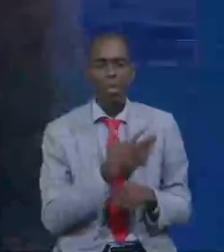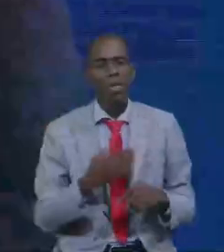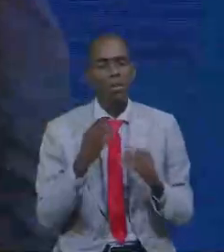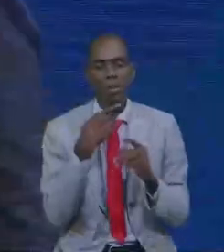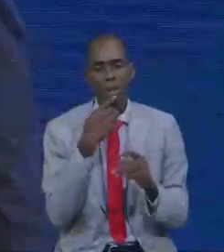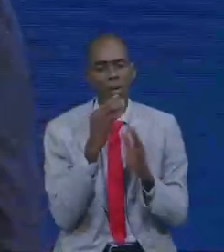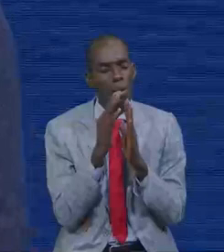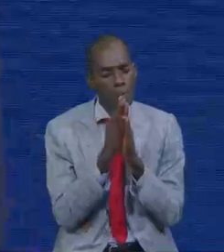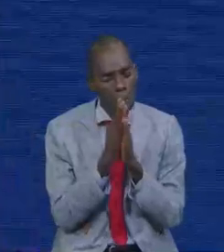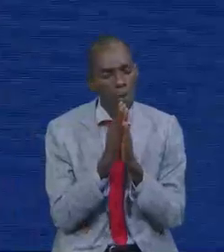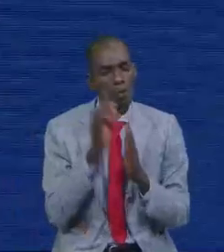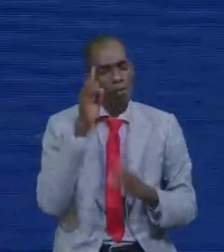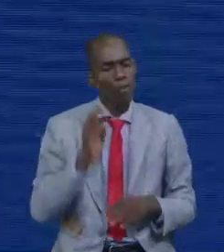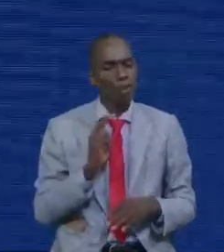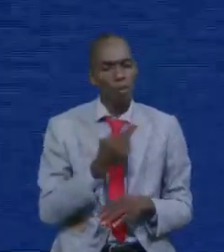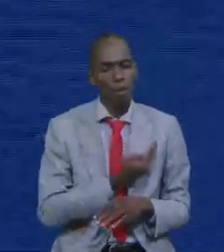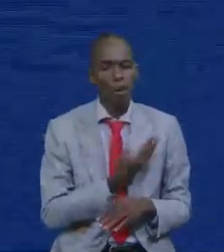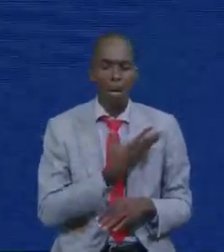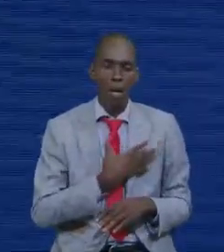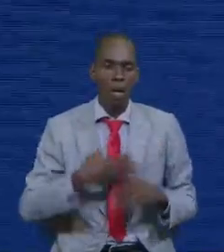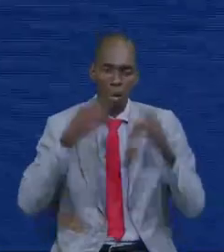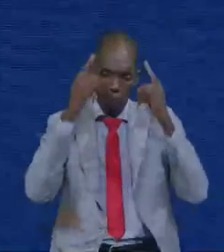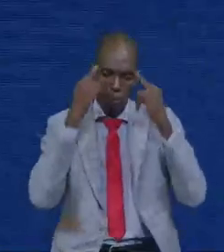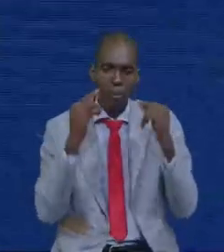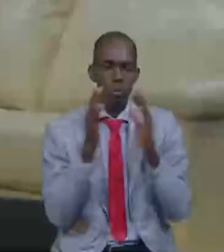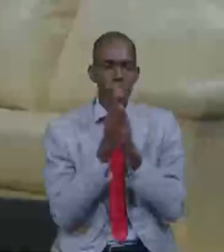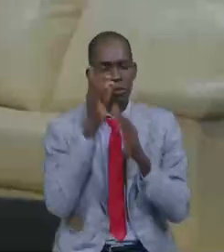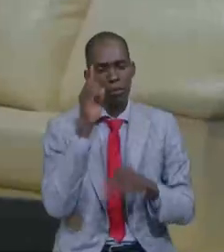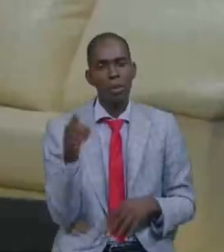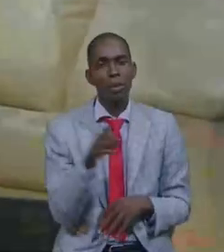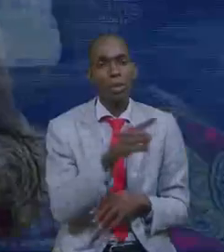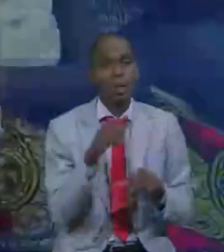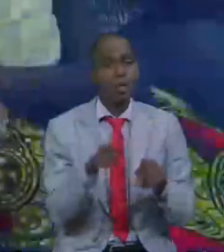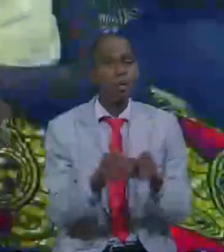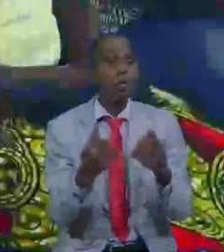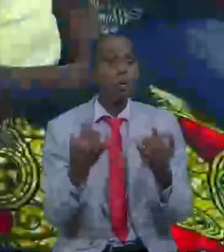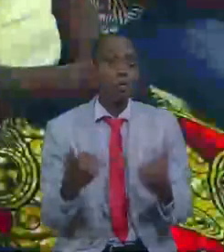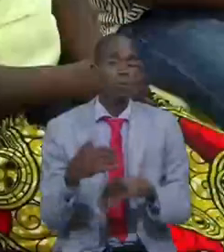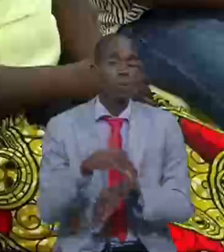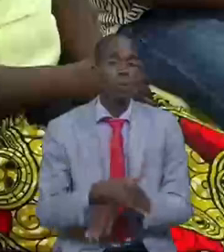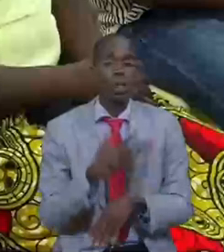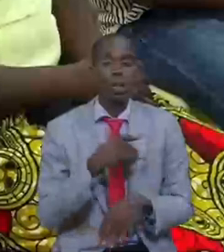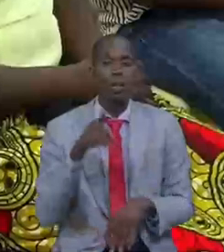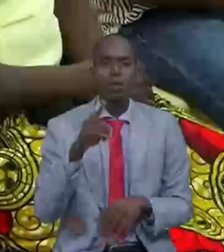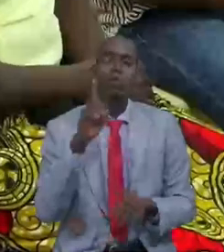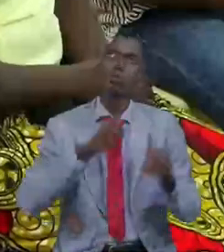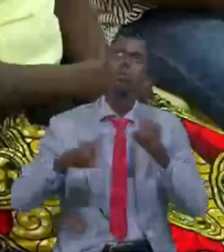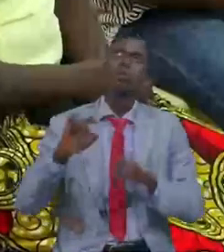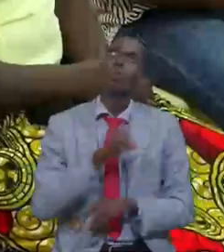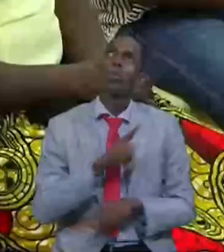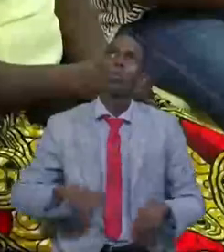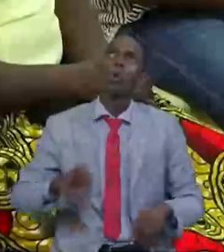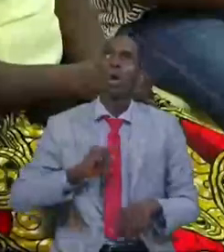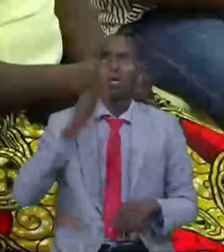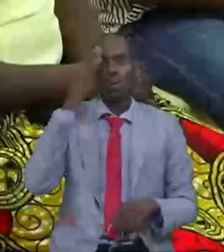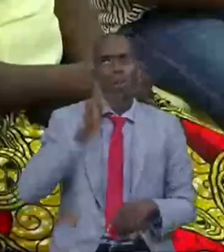Moïse pria pour le peuple. Comme tu viens ce soir et tu dis, je sais que je suis fautif. Et pour cela,